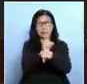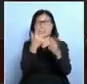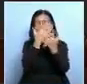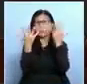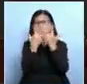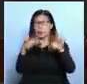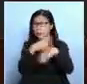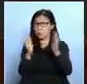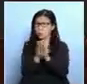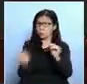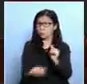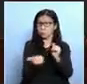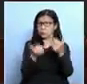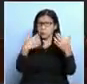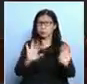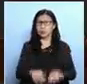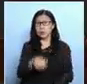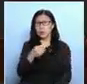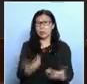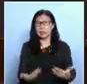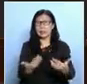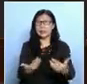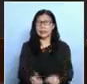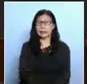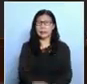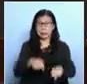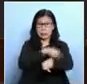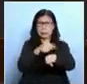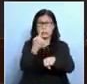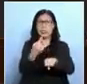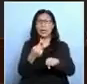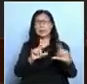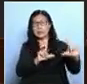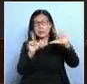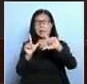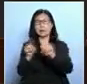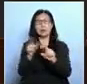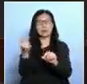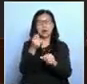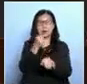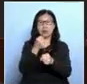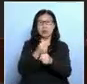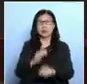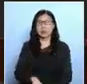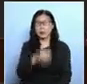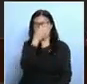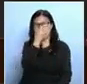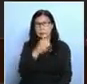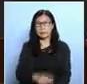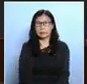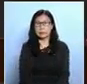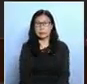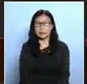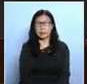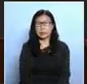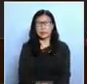關這一條路呢，真的能夠為我們打造到一個一小時的生活圈，而將我們香港的那